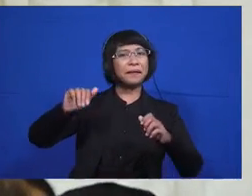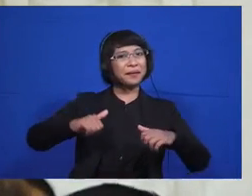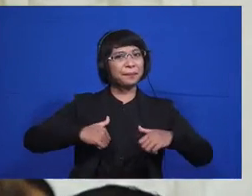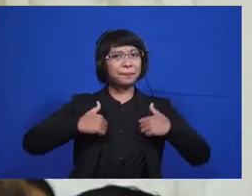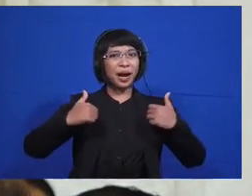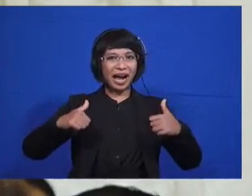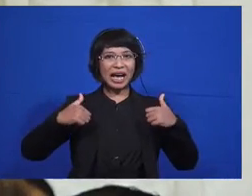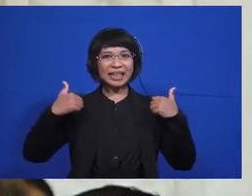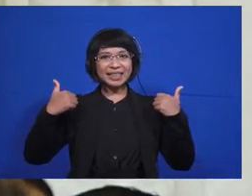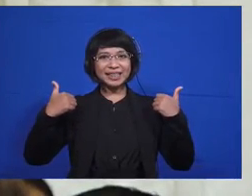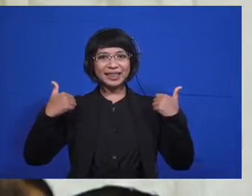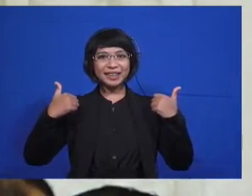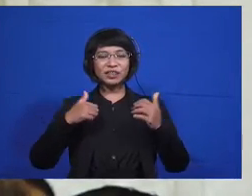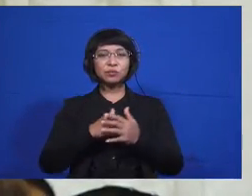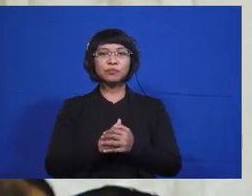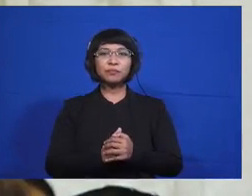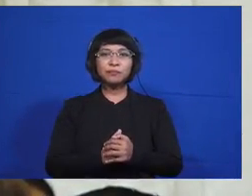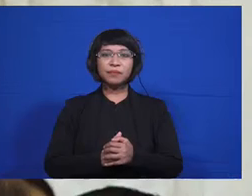Tuhan.